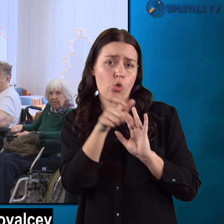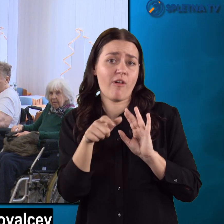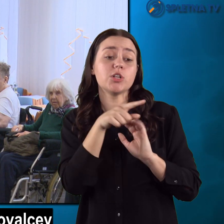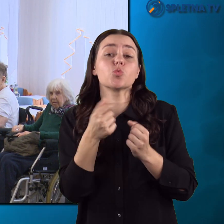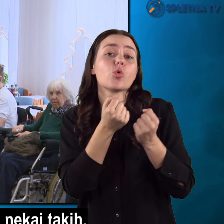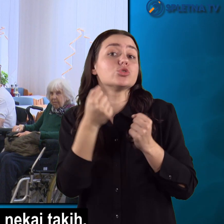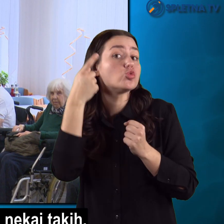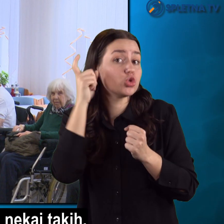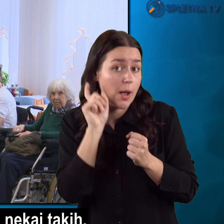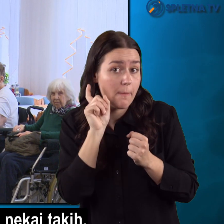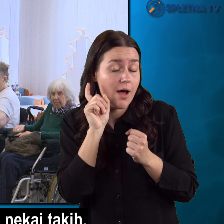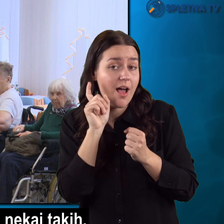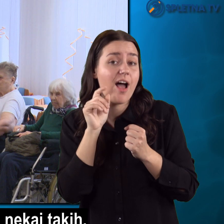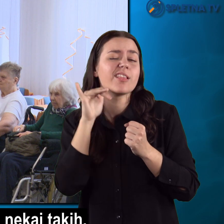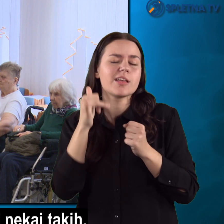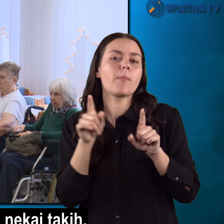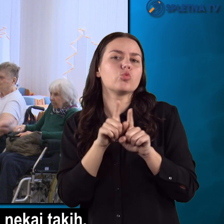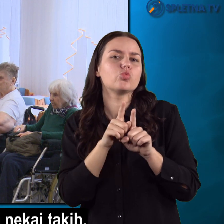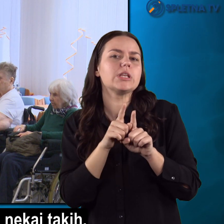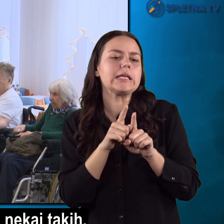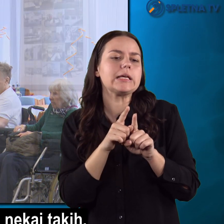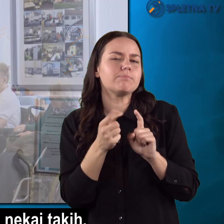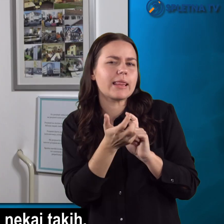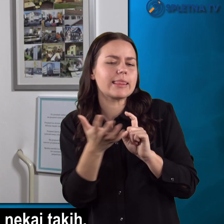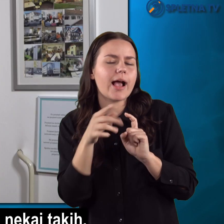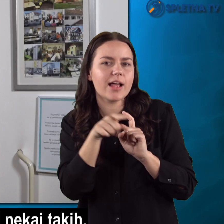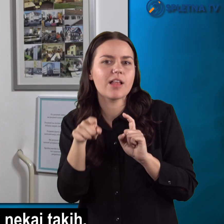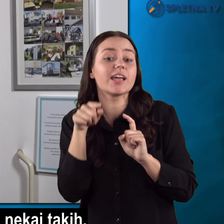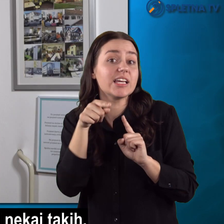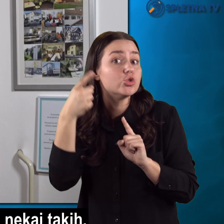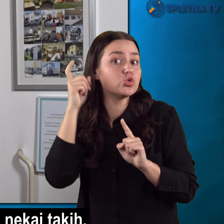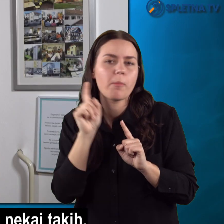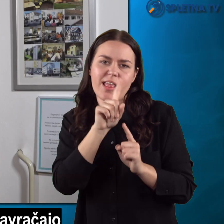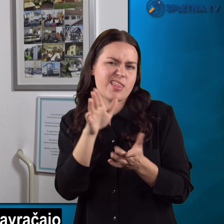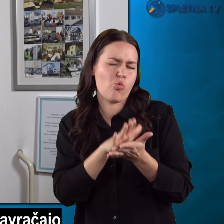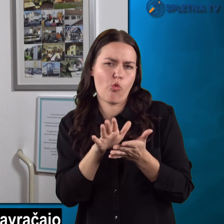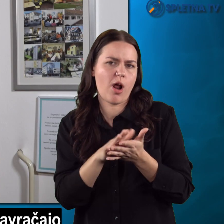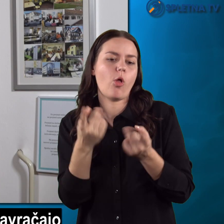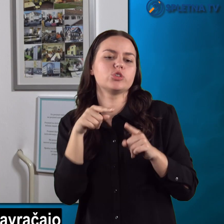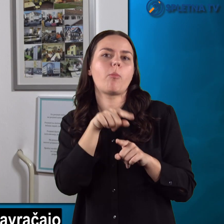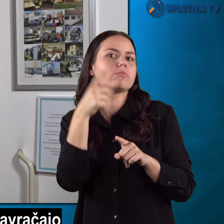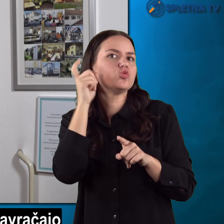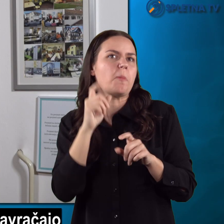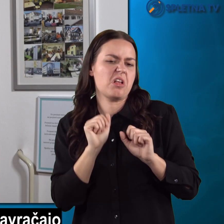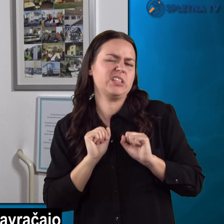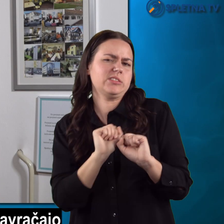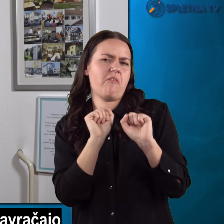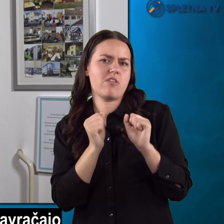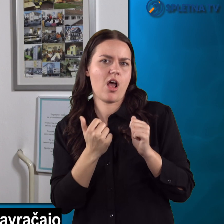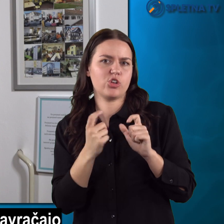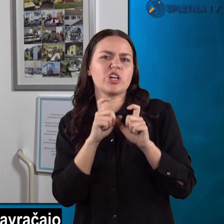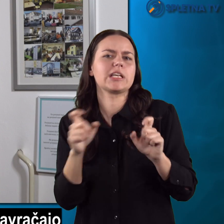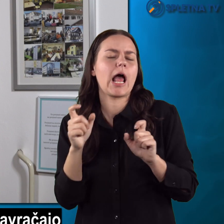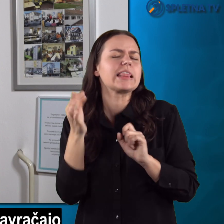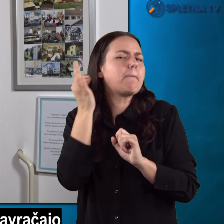slušni aparat, ampak je pa tudi nekaj takih, ki slušnega aparata pa ne uporabljajo oziroma ga zavračajo